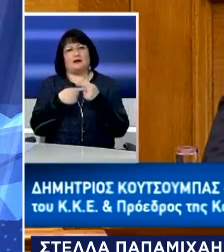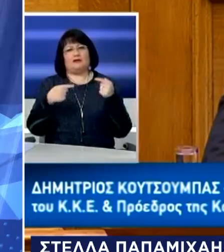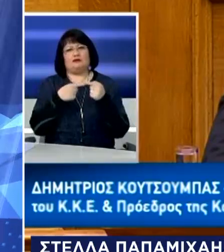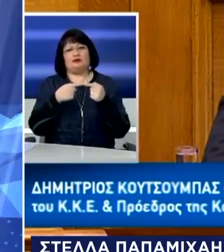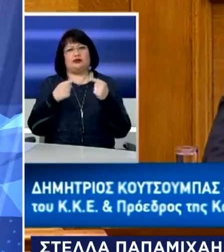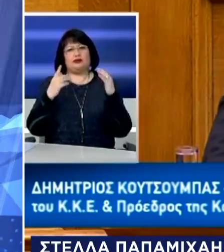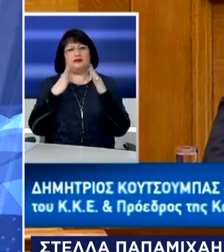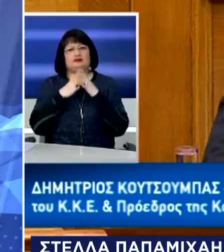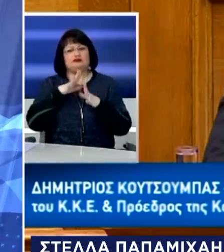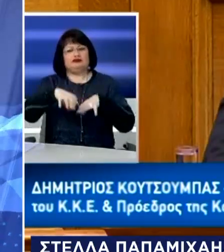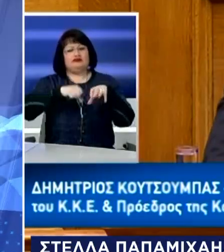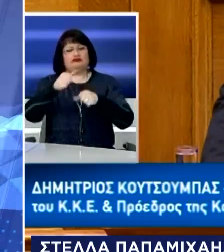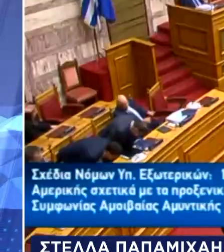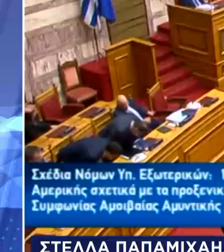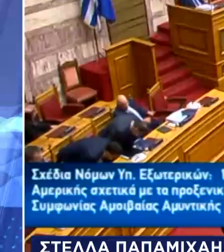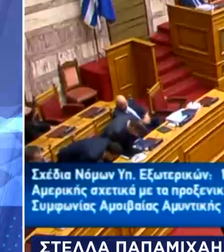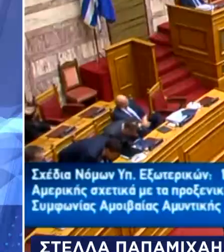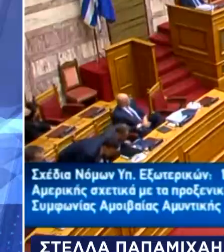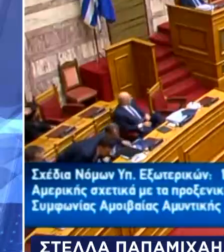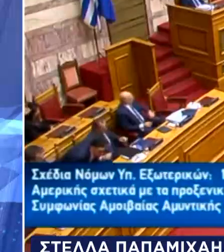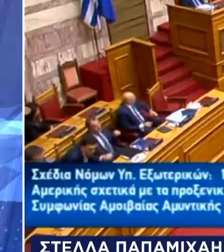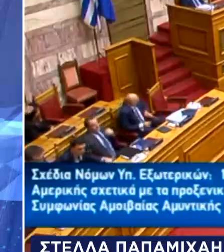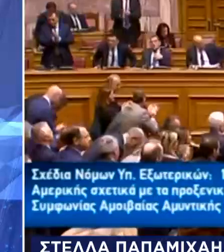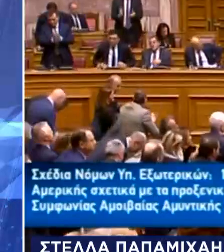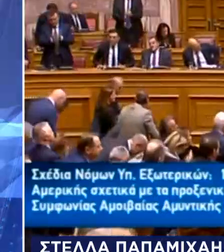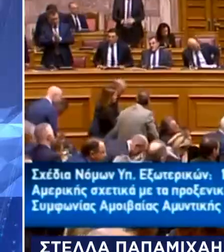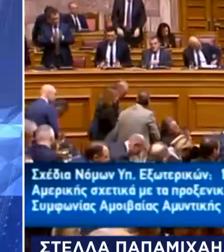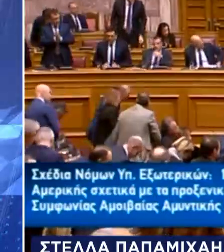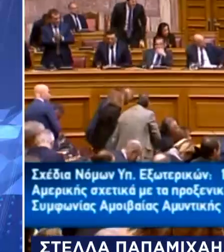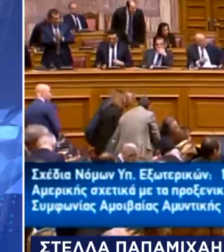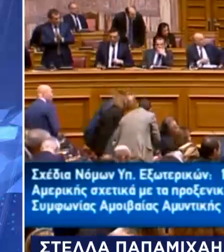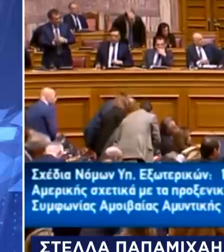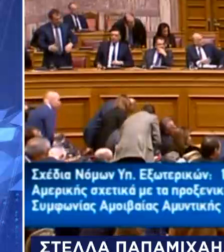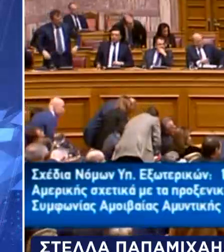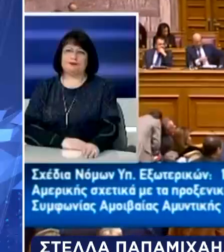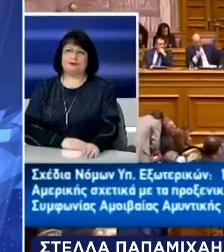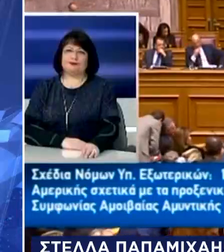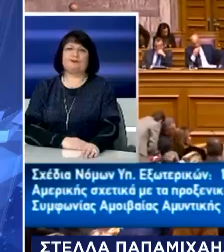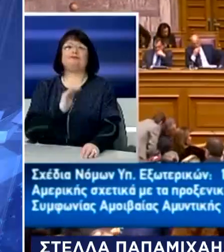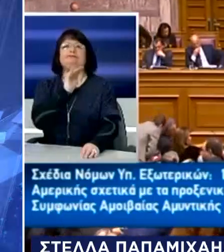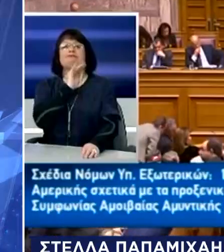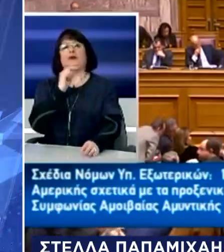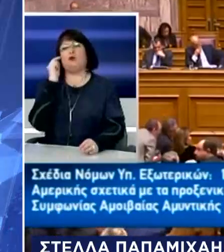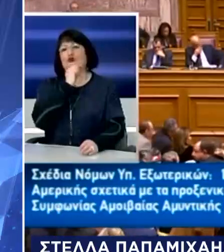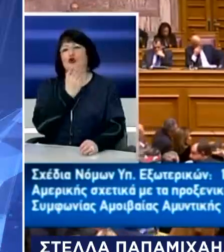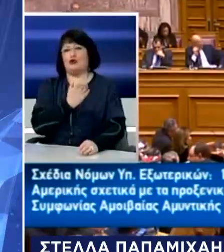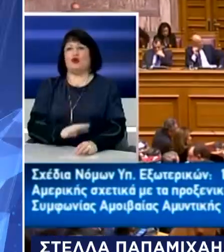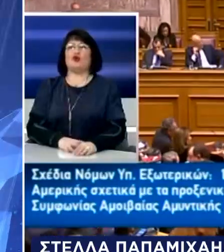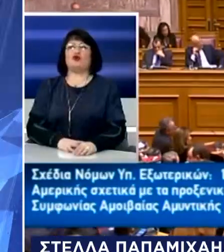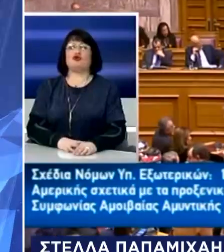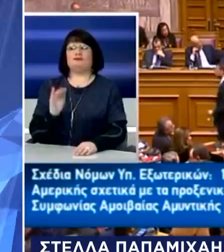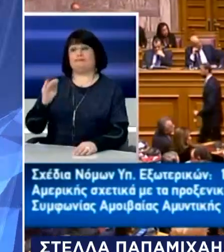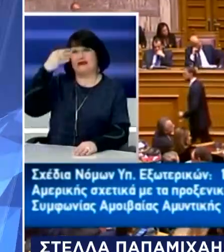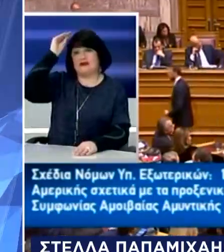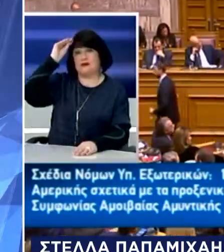κατηγορεί τον πρόεδρο της αξιωματικής αντιπολίτευσης ότι ήταν εκείνος ο οποίος είχε ξεκινήσει την εφαρμογή αυτής της συμφωνίας ήδη από το 2018 και